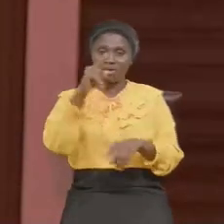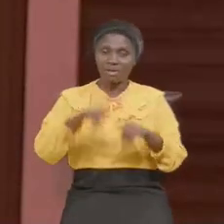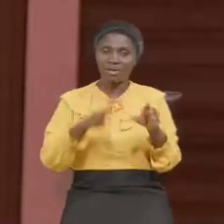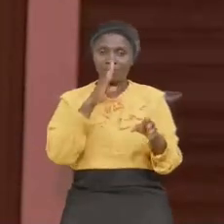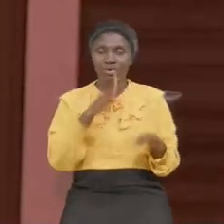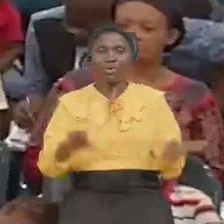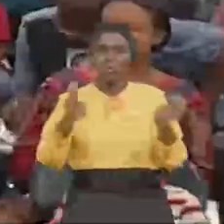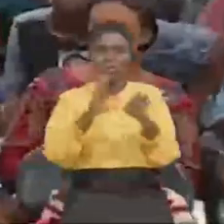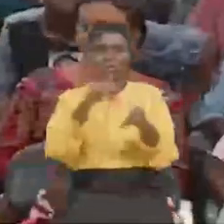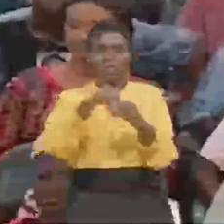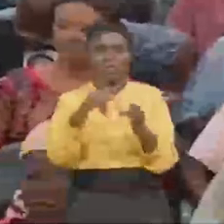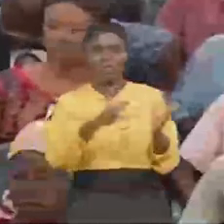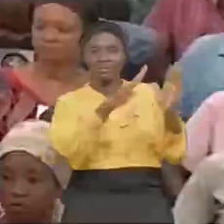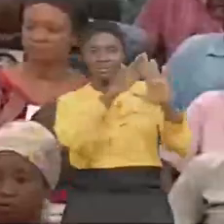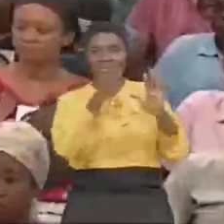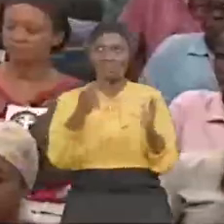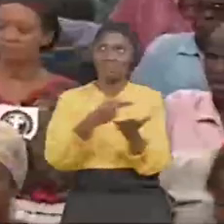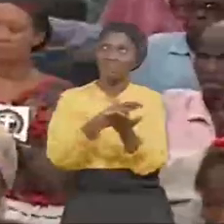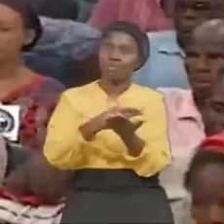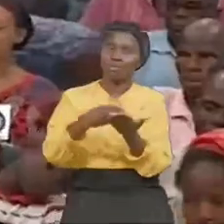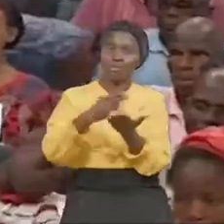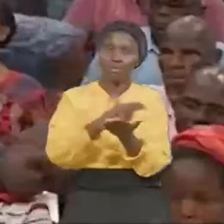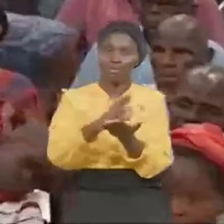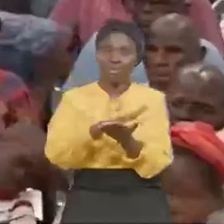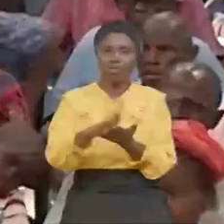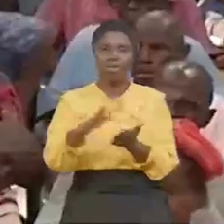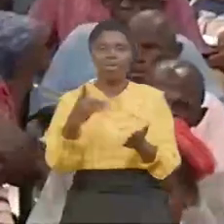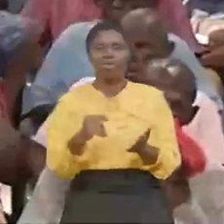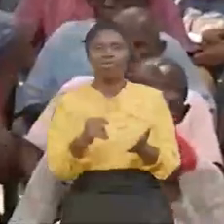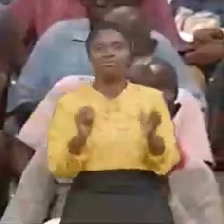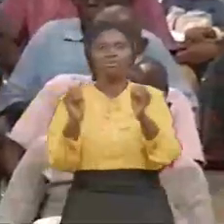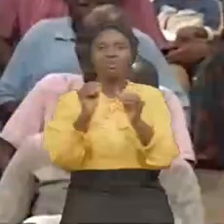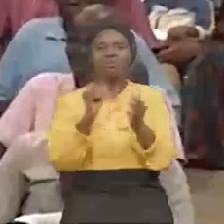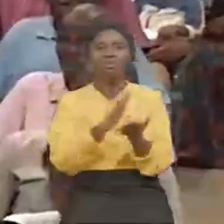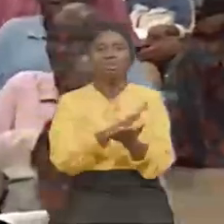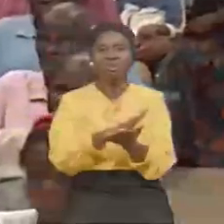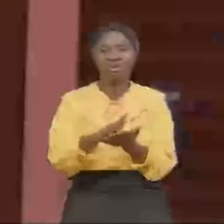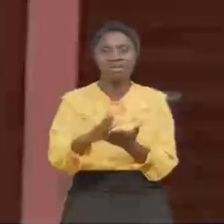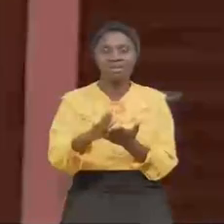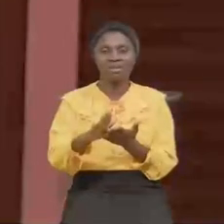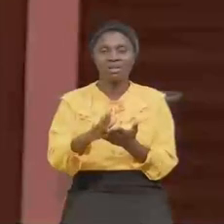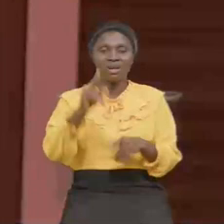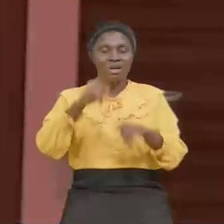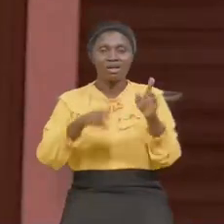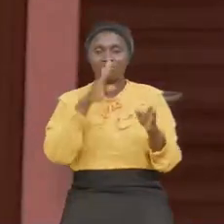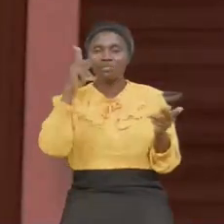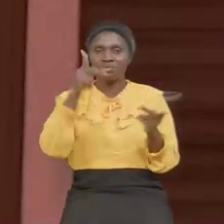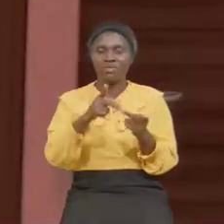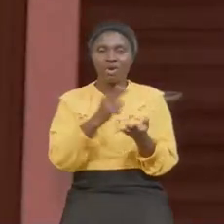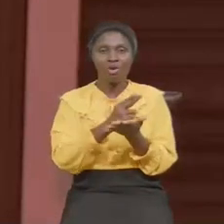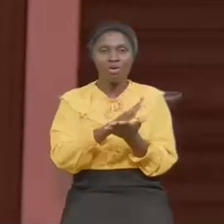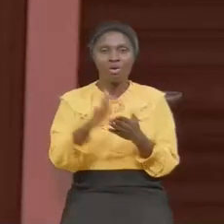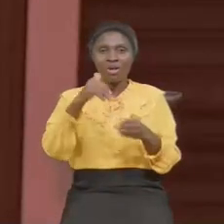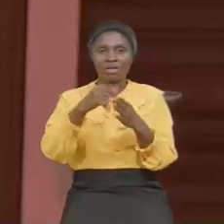du saint. Et l'impur ne peut pas être parfait, ne peut pas être digne aux yeux de celui